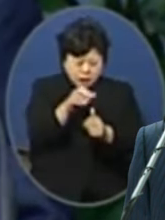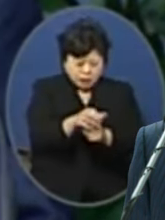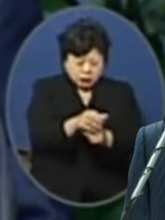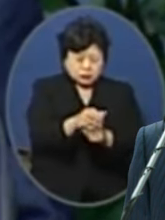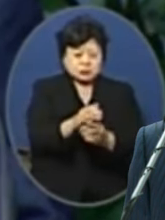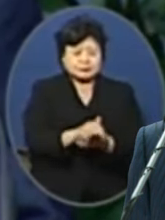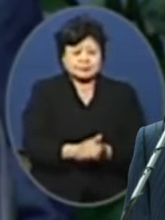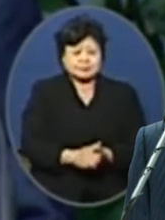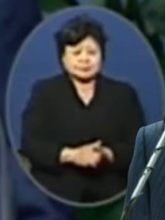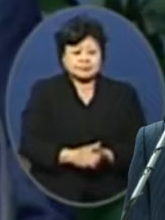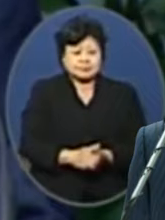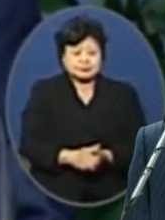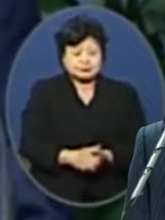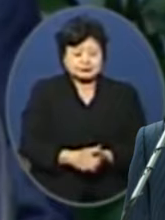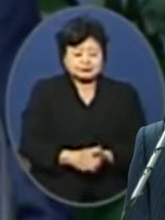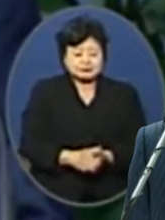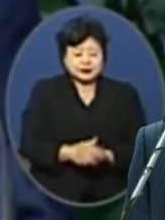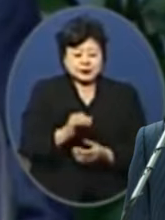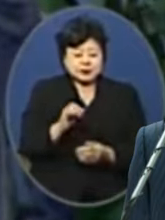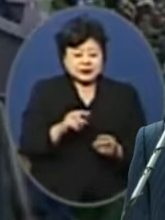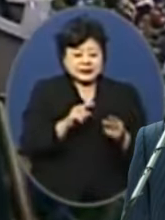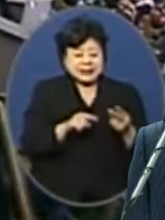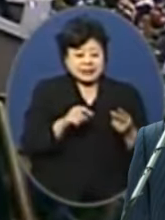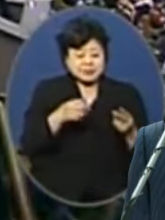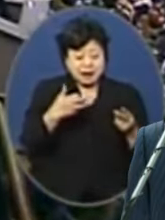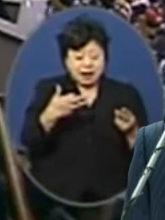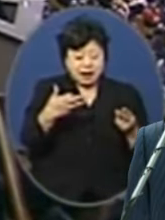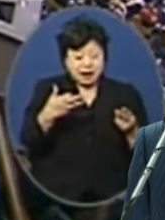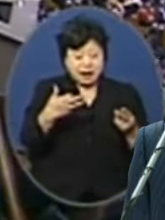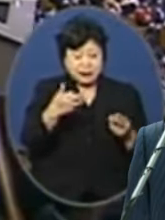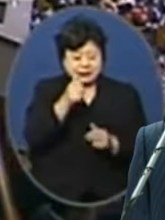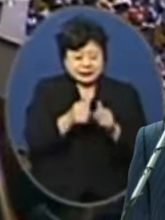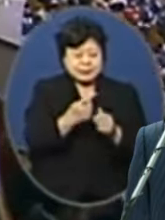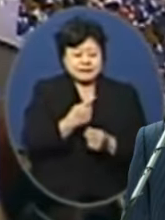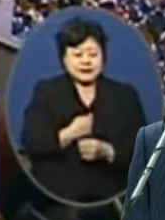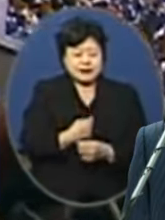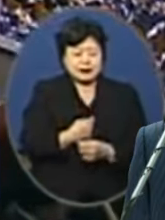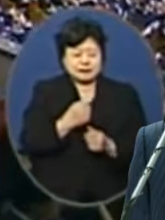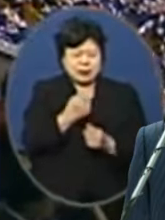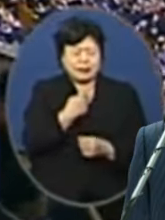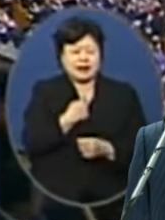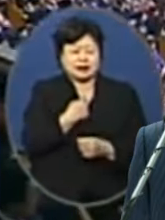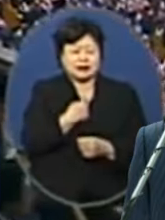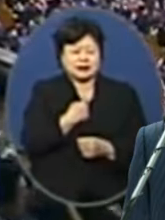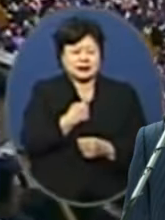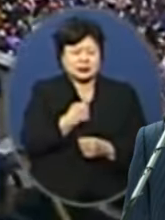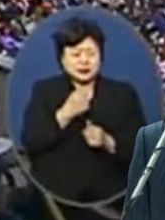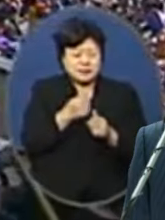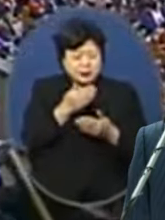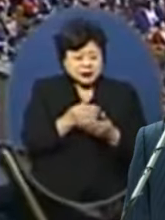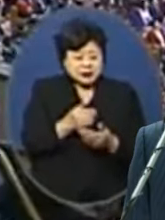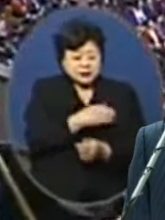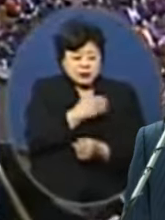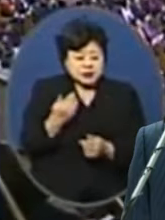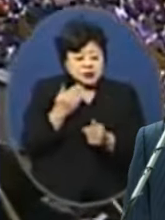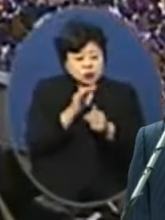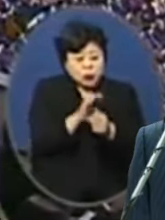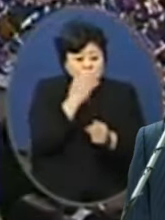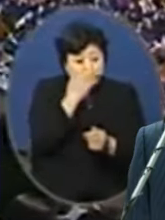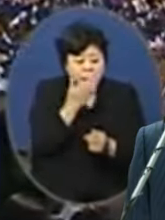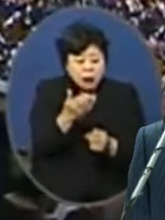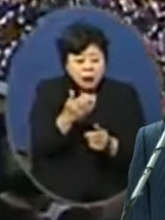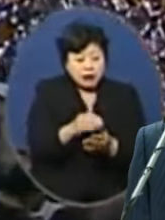인생을 맺게 되는 것입니다 히브리서 2장 18절에 그가 시험을 받아 고난을 당하여 시험받는 자들을 능히 우실 수